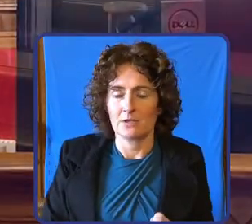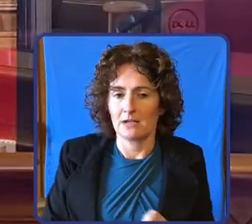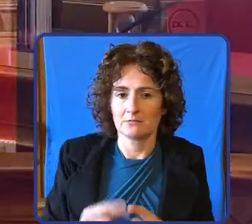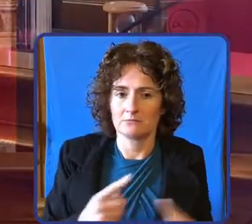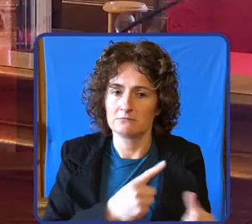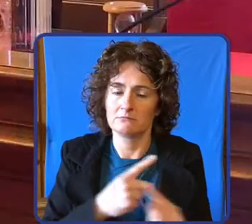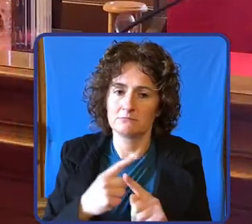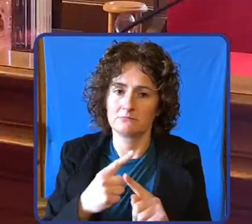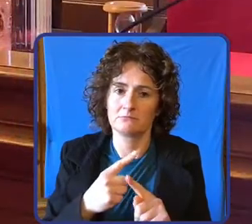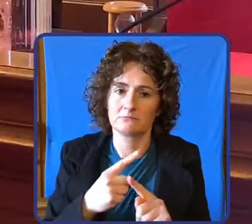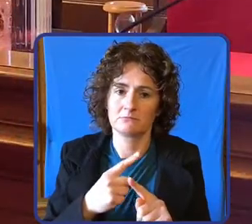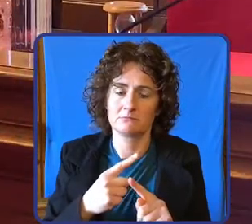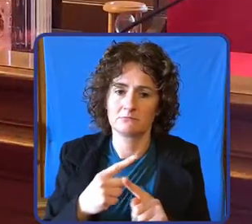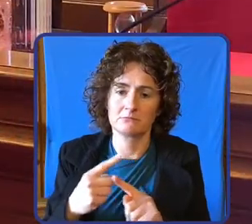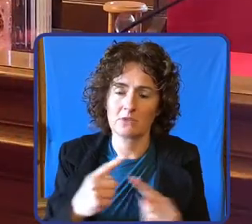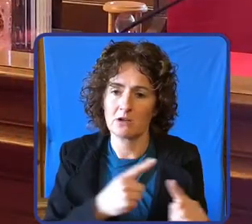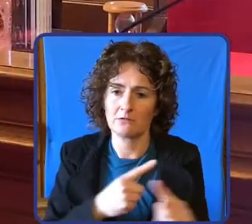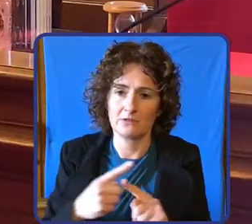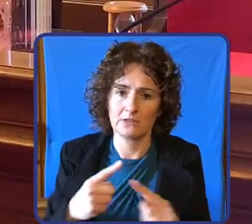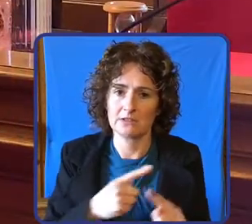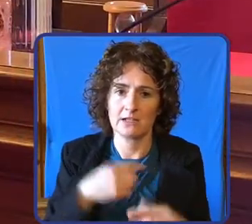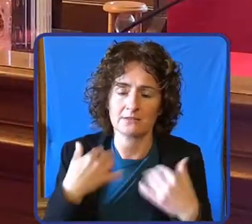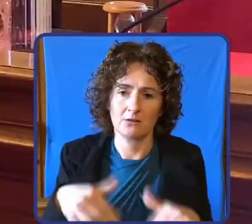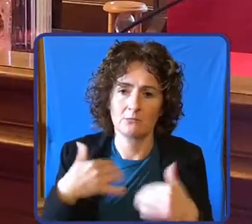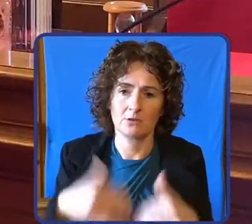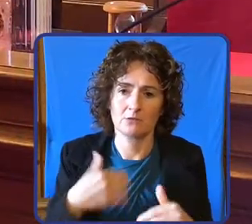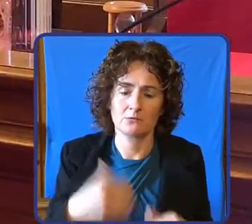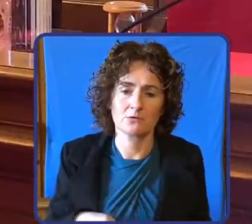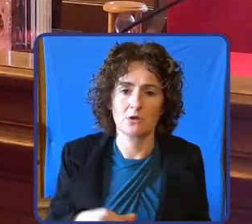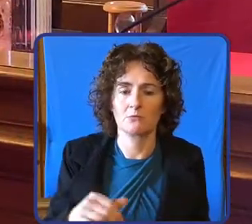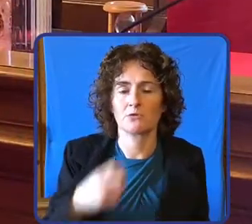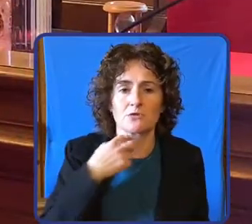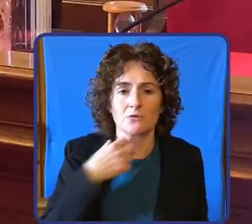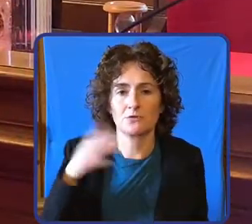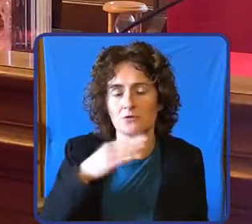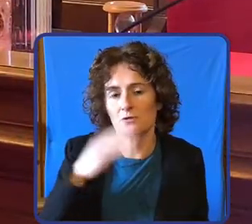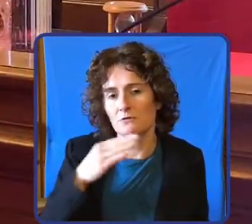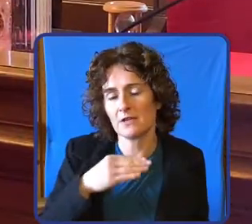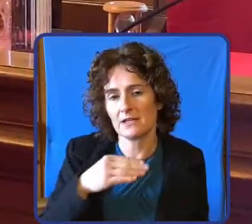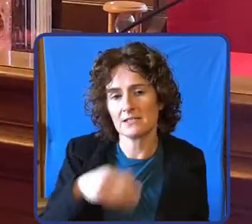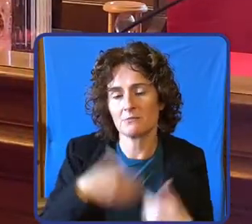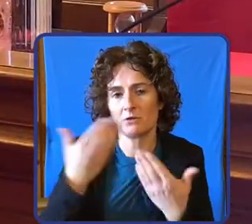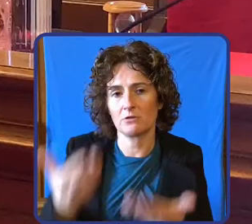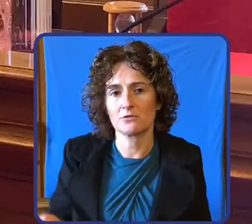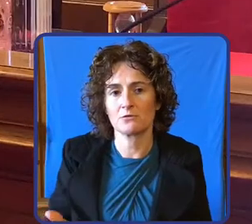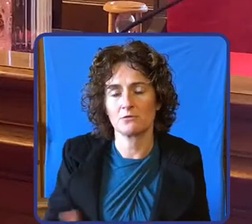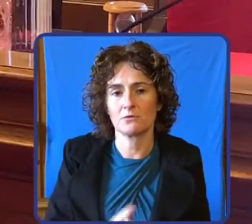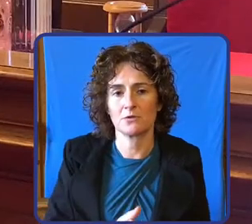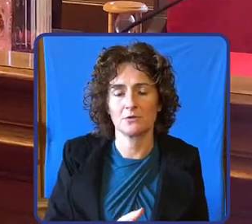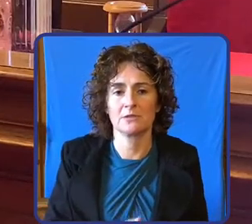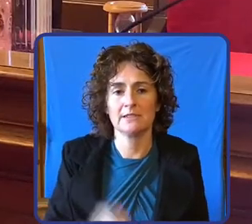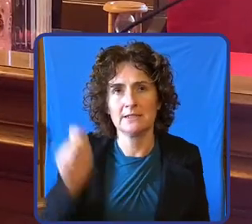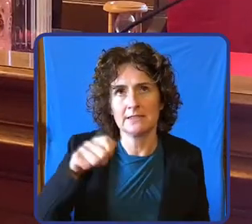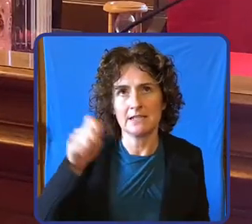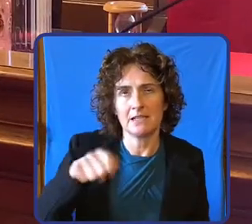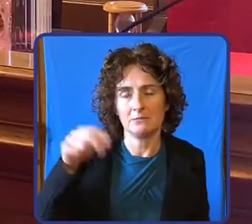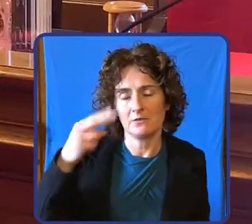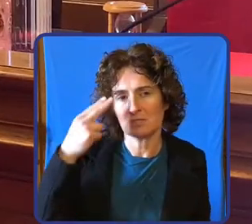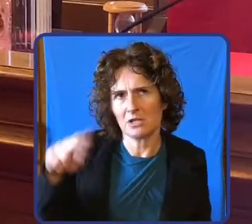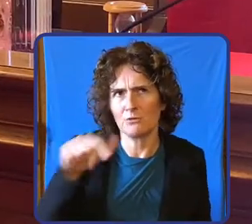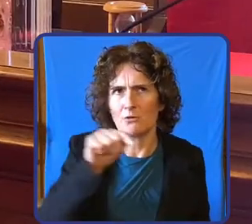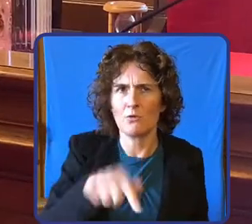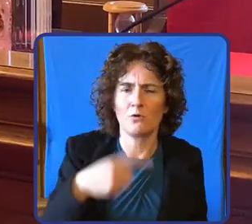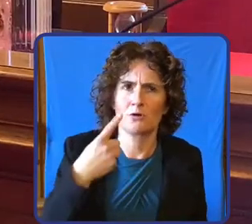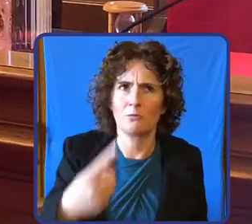beszélünk. Köszönöm szépen a szót, tisztelt polgármester úr, tisztelt közgyűlés. Képviselő úr, ön azt mondja, hogy